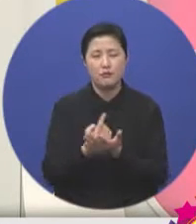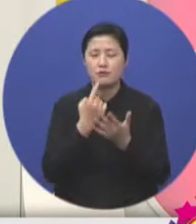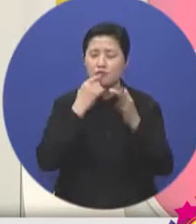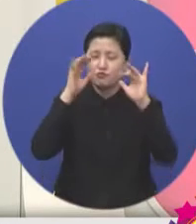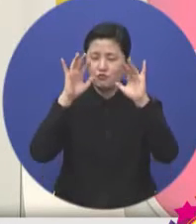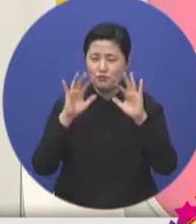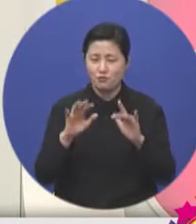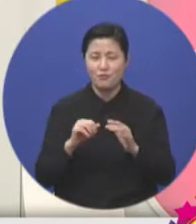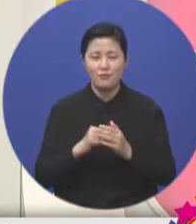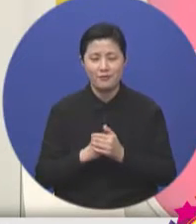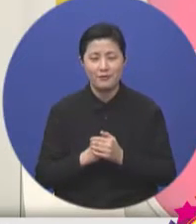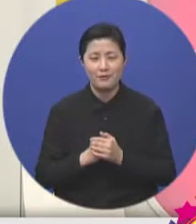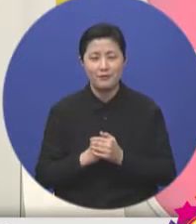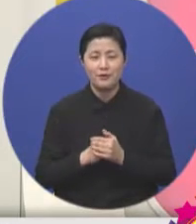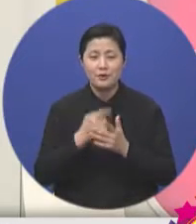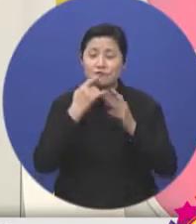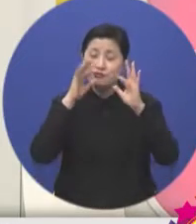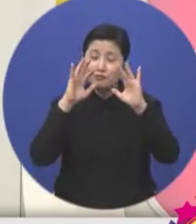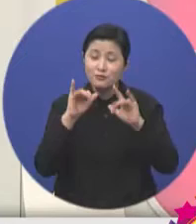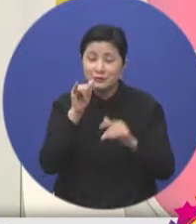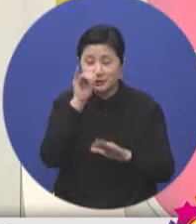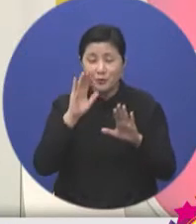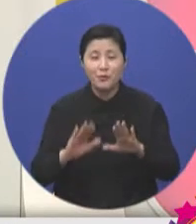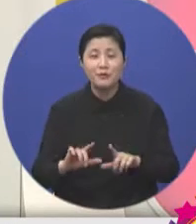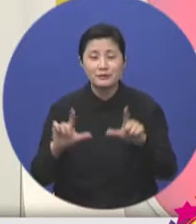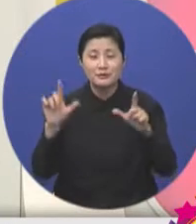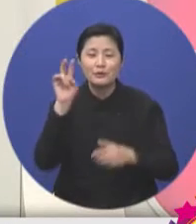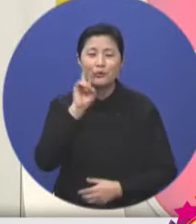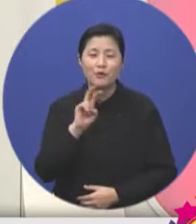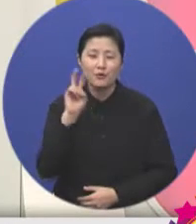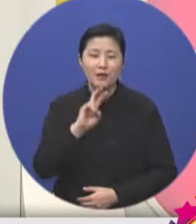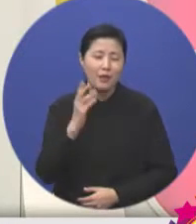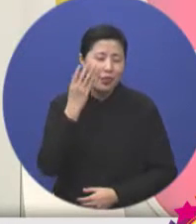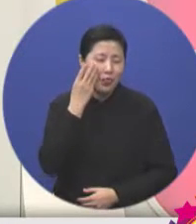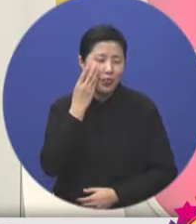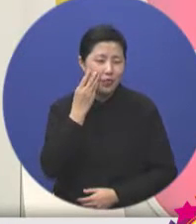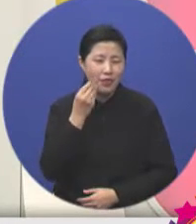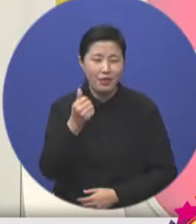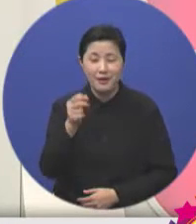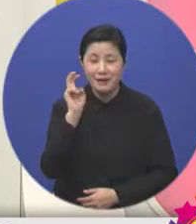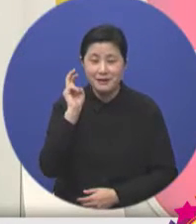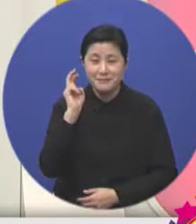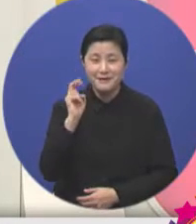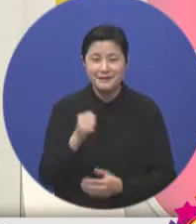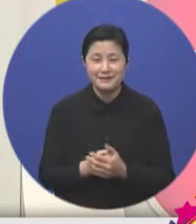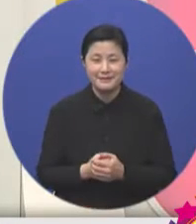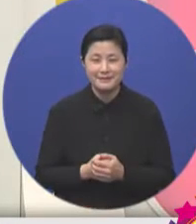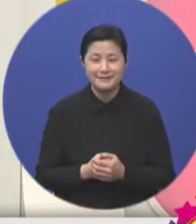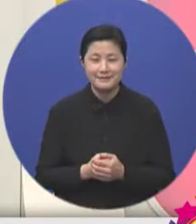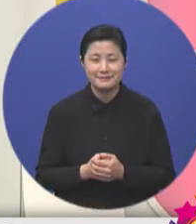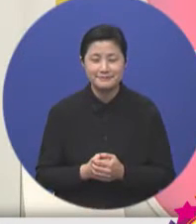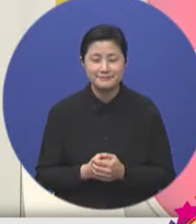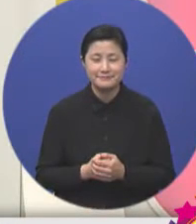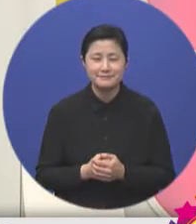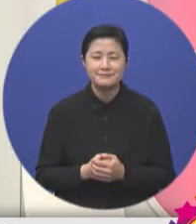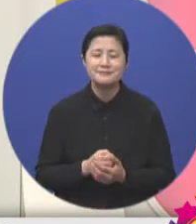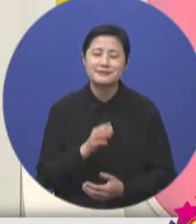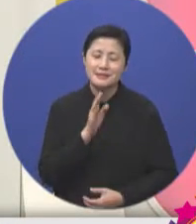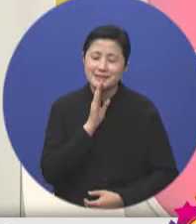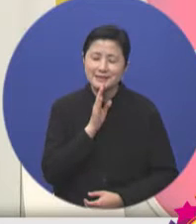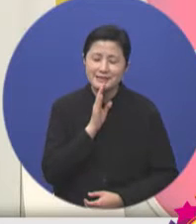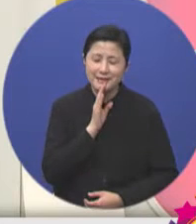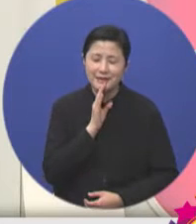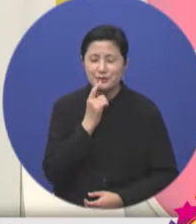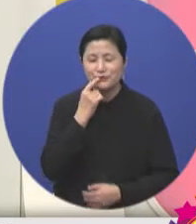왔어. 자 그러면 오늘 눈도 내렸겠다. 네. 그냥 노래가 그냥 술술 나오시겠어요? 야, 가슴 아프게가. 아 진짜 참